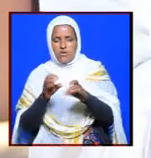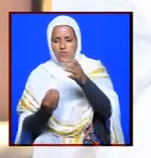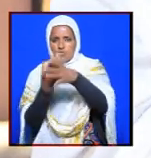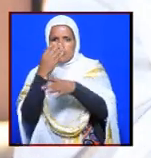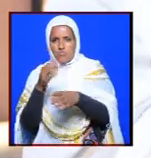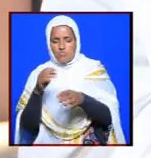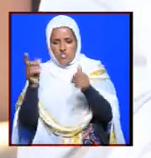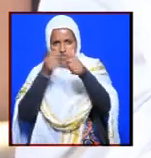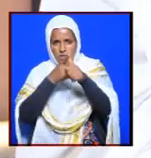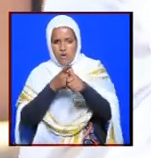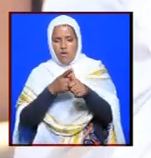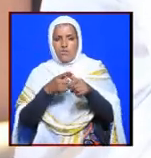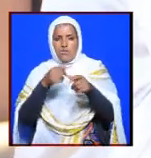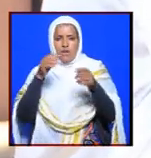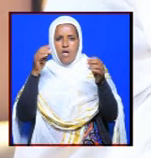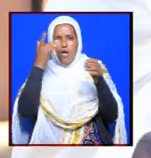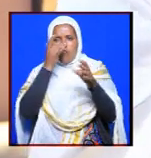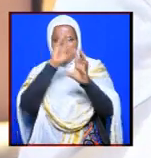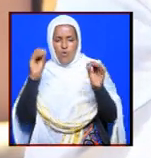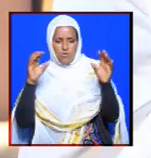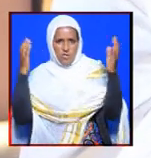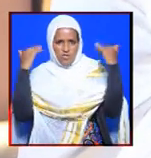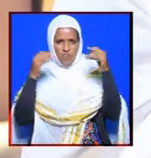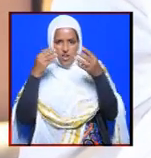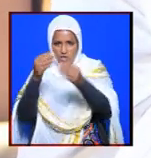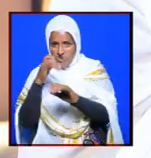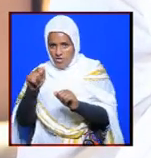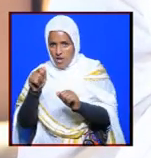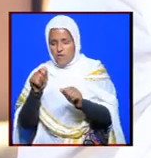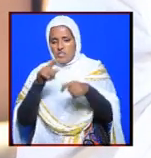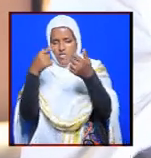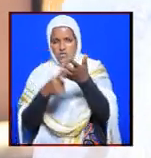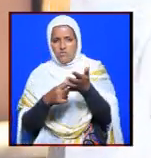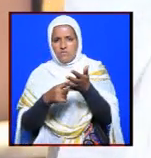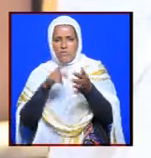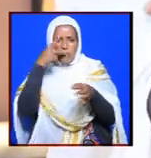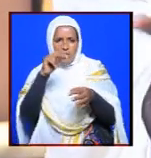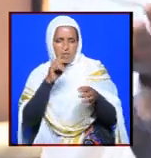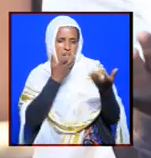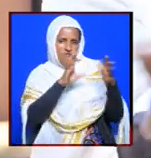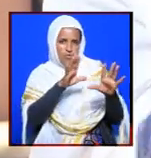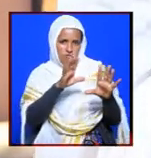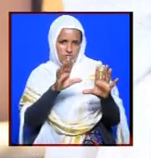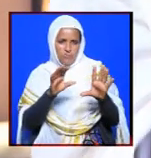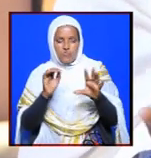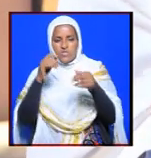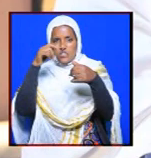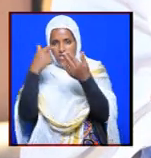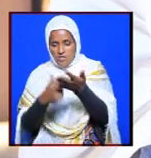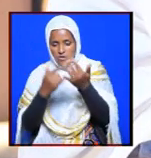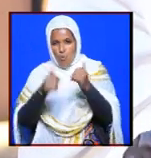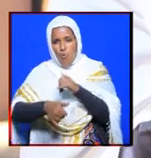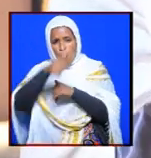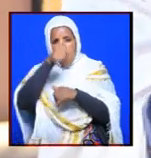ቤተክርስቲያን ከምንጩ ፕሮቴስታንት ከሆነ አፍሪካውያን ተስፋ የሚያደርጉን ነገር ይጠፋል ማለት በቃ። ፕሮቴስታየው ኢትዮጵያን ፕሮቴስታንት ናት አለቀ፣ ሪፈረንስ